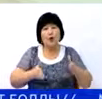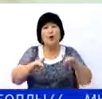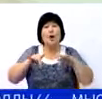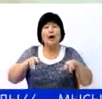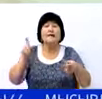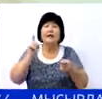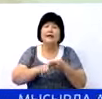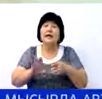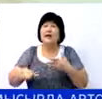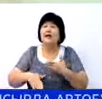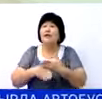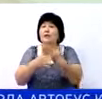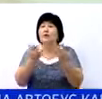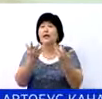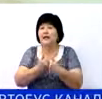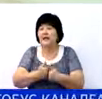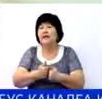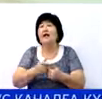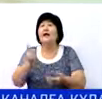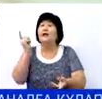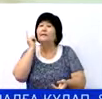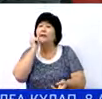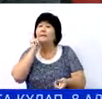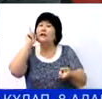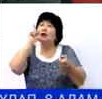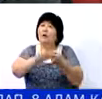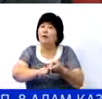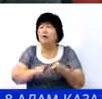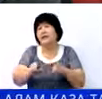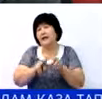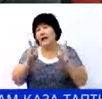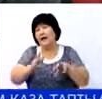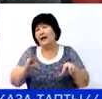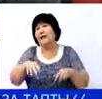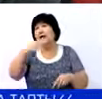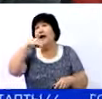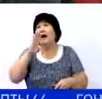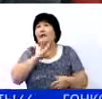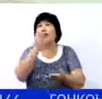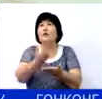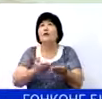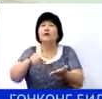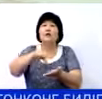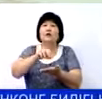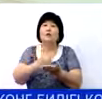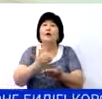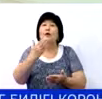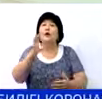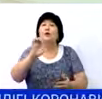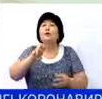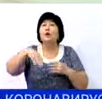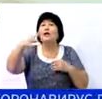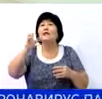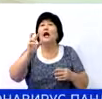аясында демеушілер есебіне мобильді интернетке қосу жұмыстары қарастырылды. Атана тарапына мәселе болып тұрған Сол жағалау,